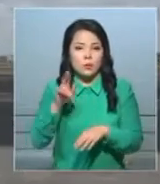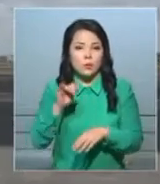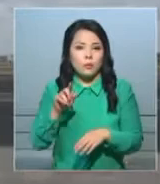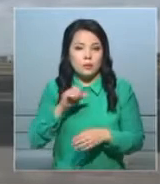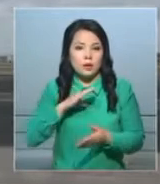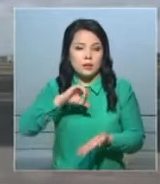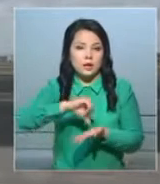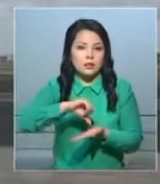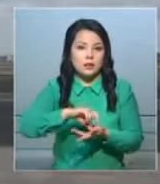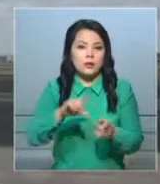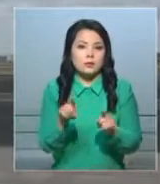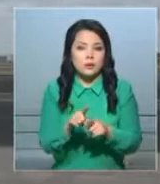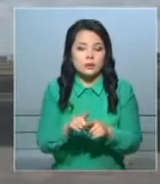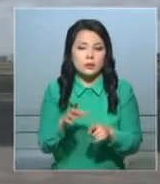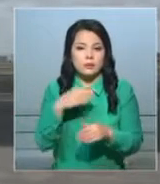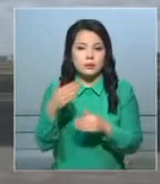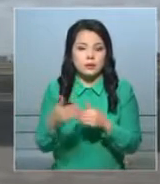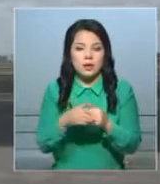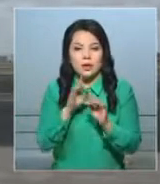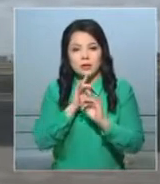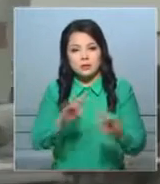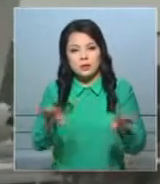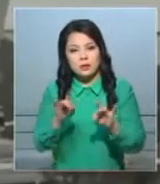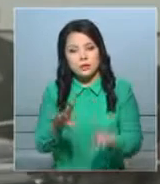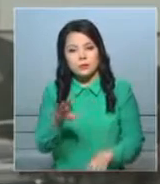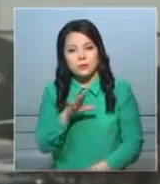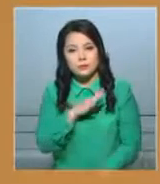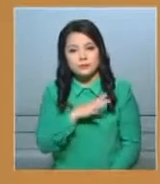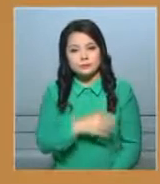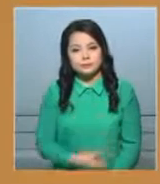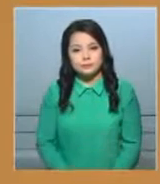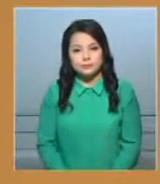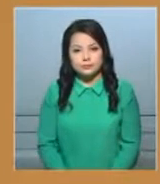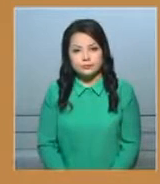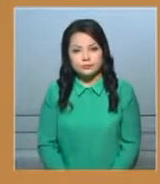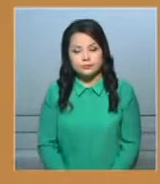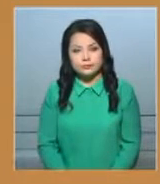салынған эмбаргоның алынатынын атап өтті.